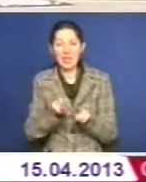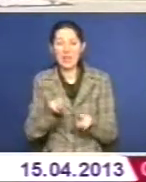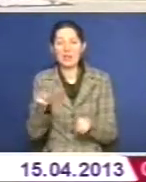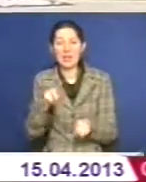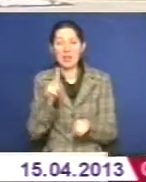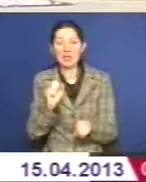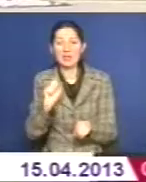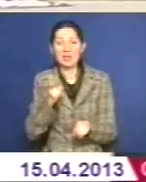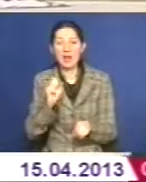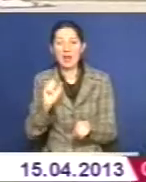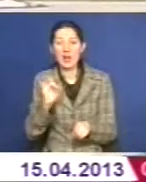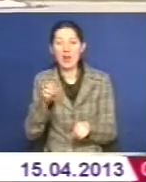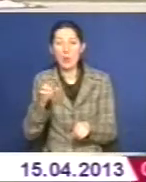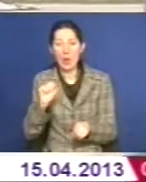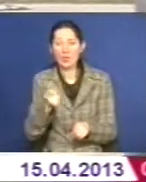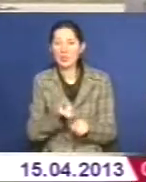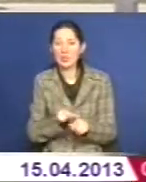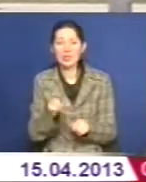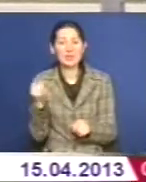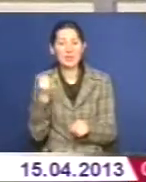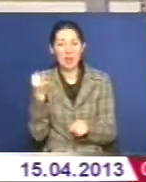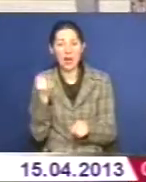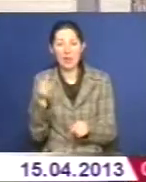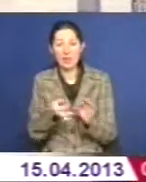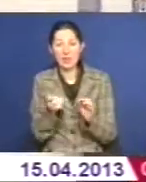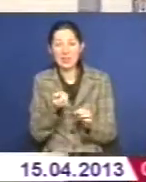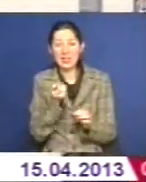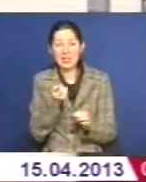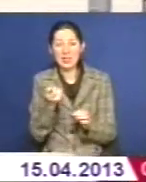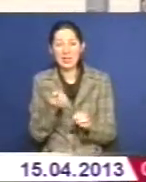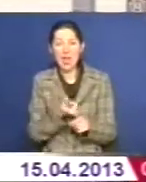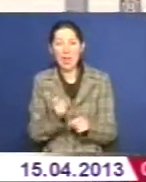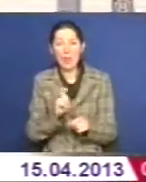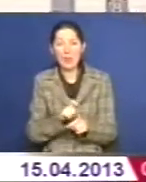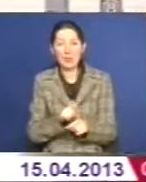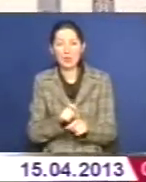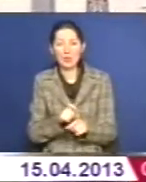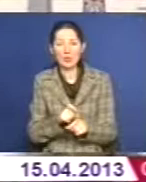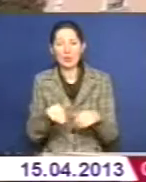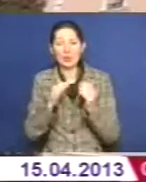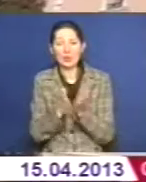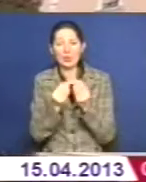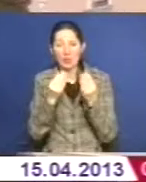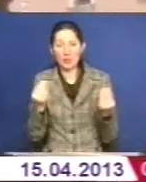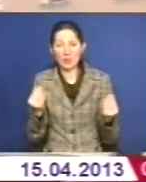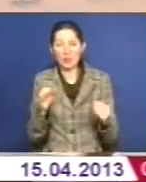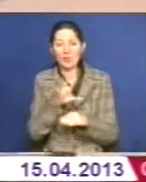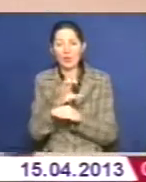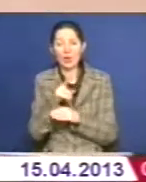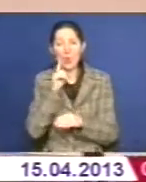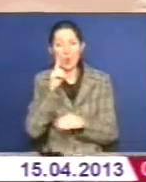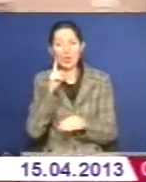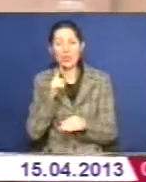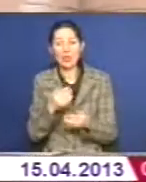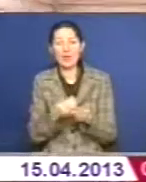це інтересно. На деталі звертаєте увагу? Так, ну, деталізація, але в більшості, ну, як? Виставка. Світлини молодші від замку